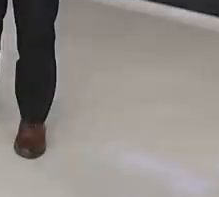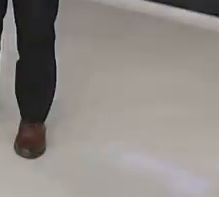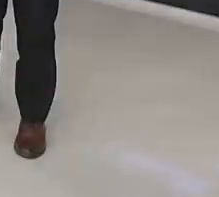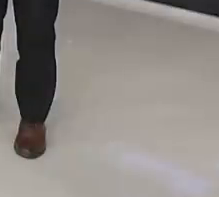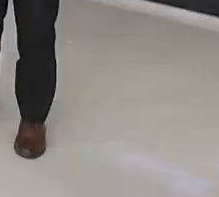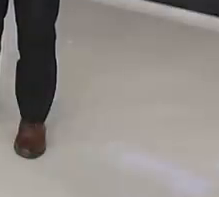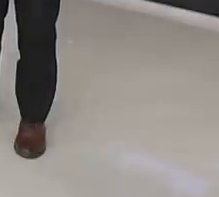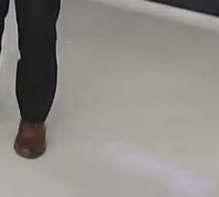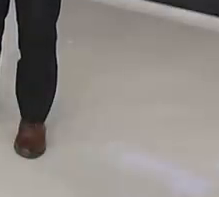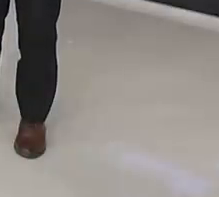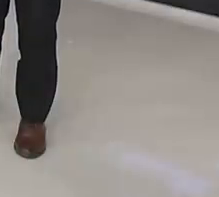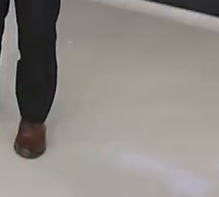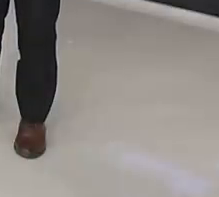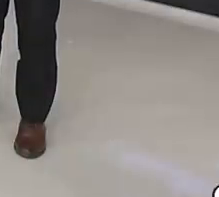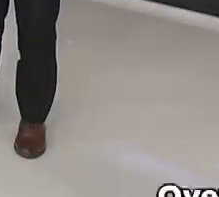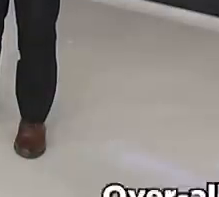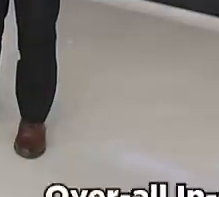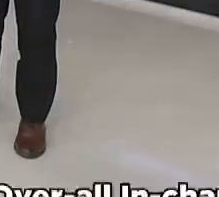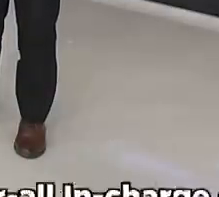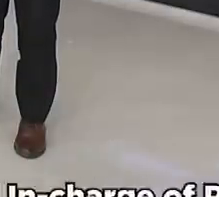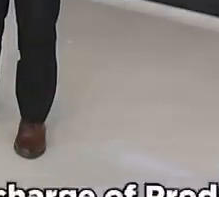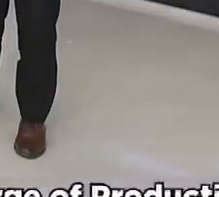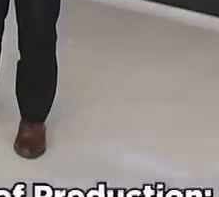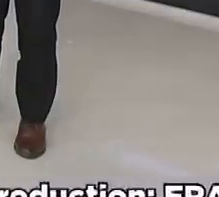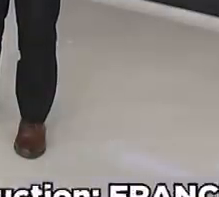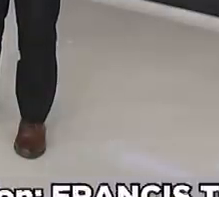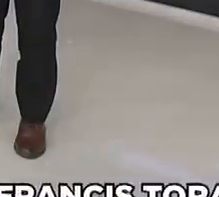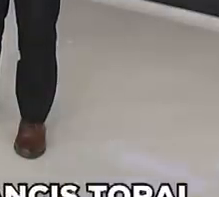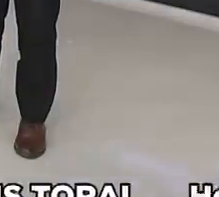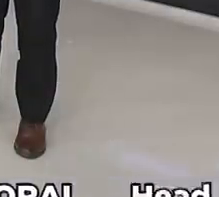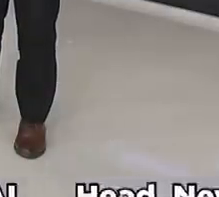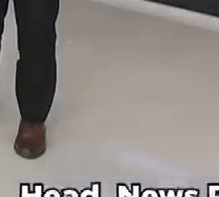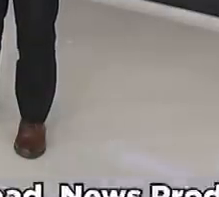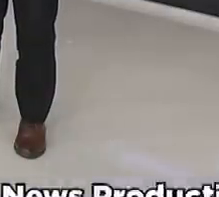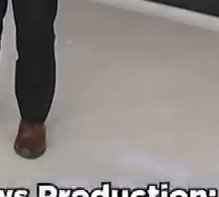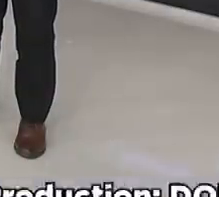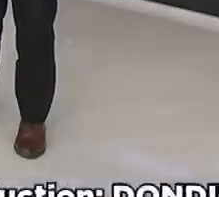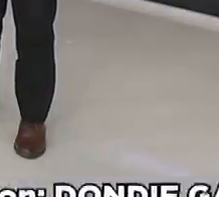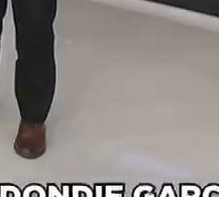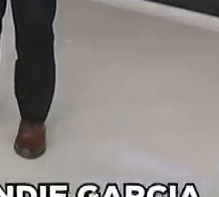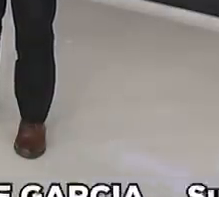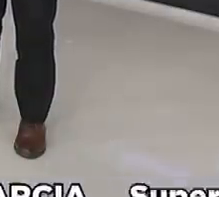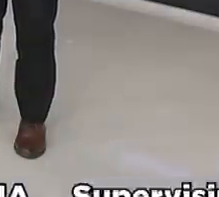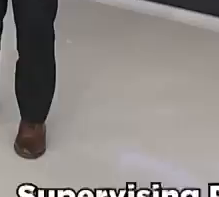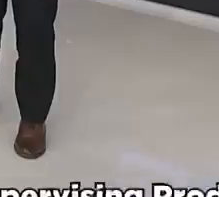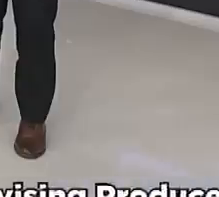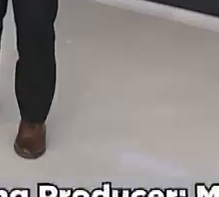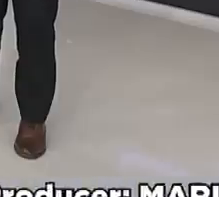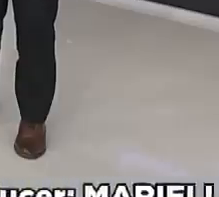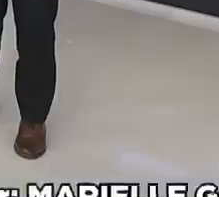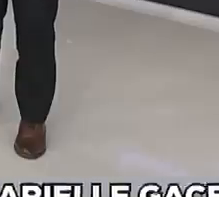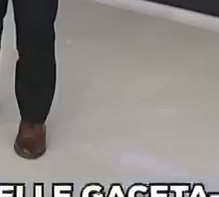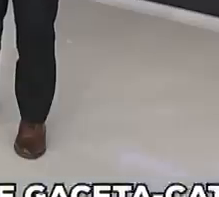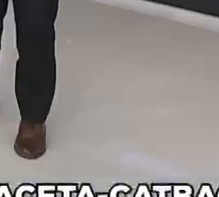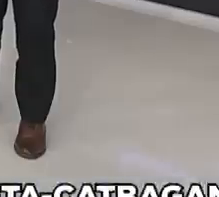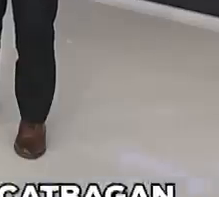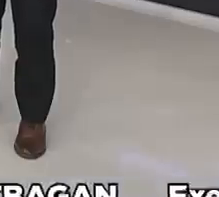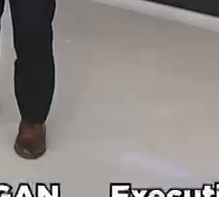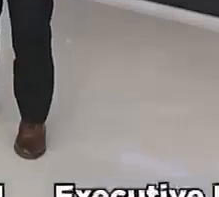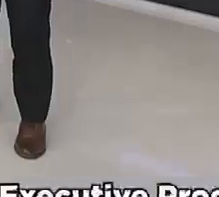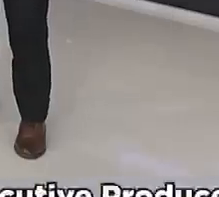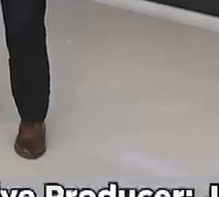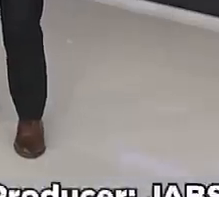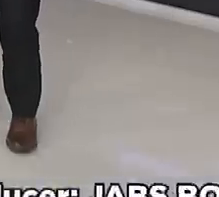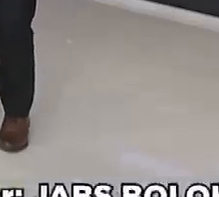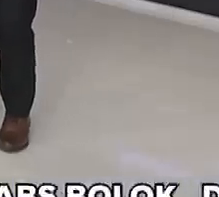Grabe, paano yung naaalagaan? Nakalaga. 65. Una ang ban ng pagkain,